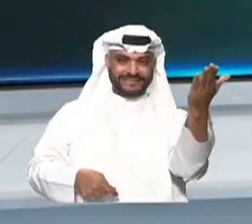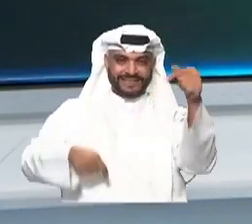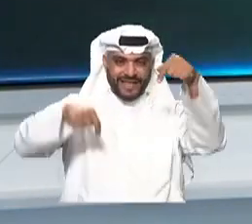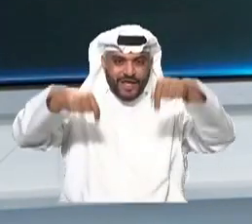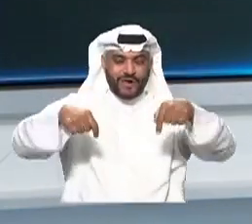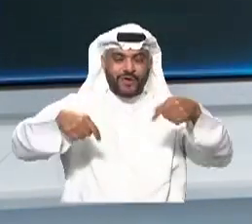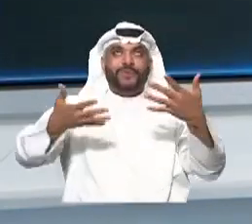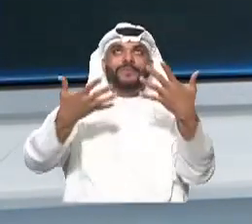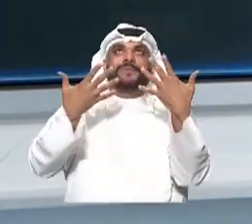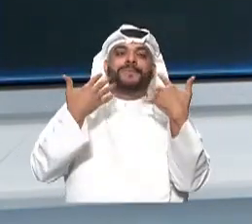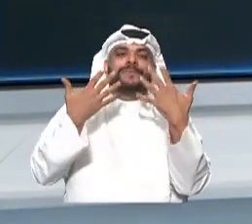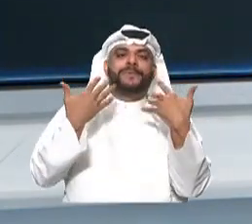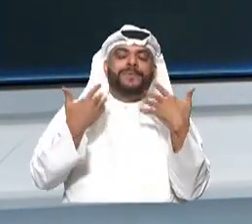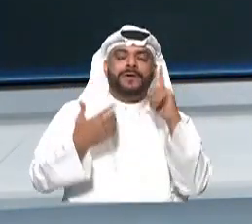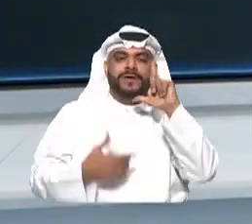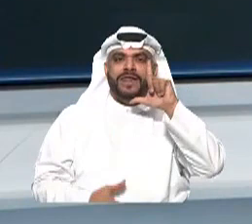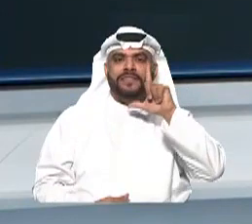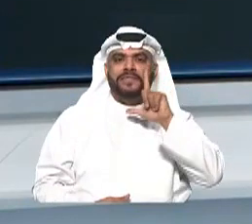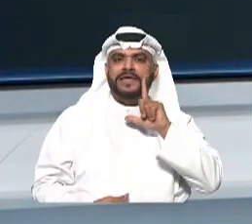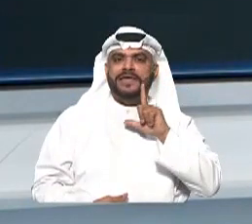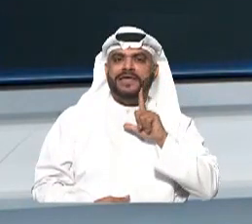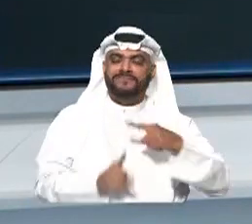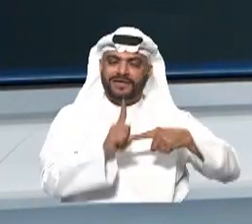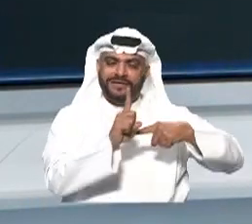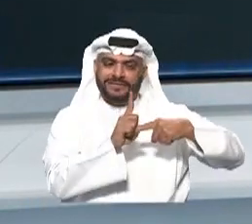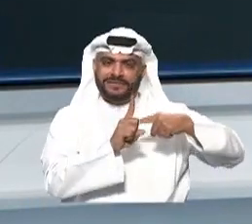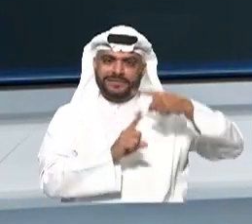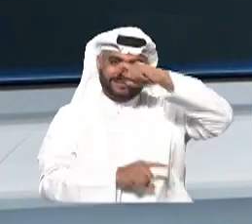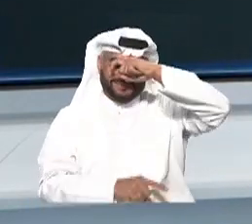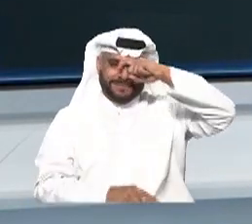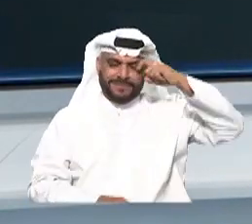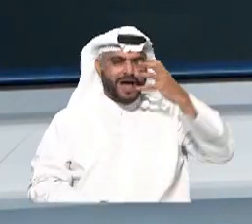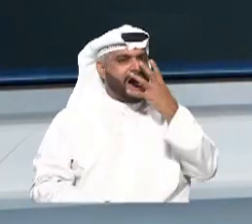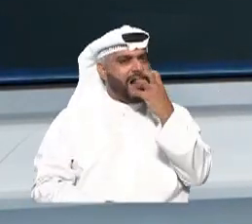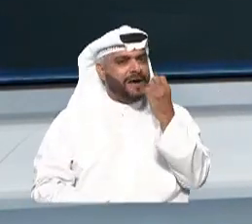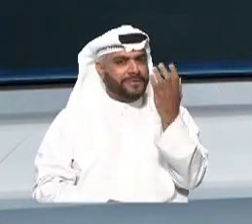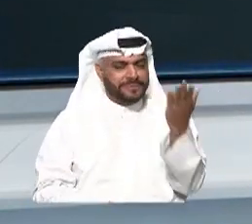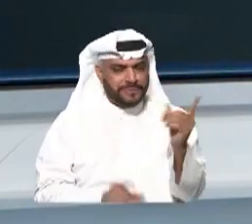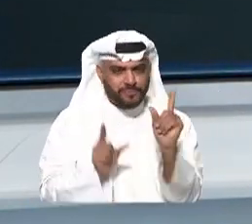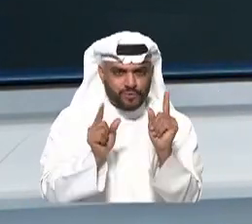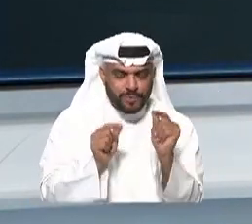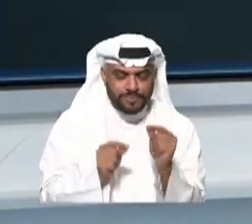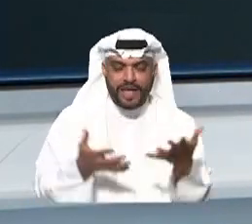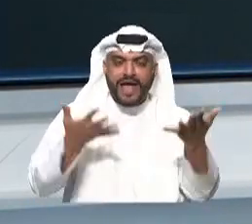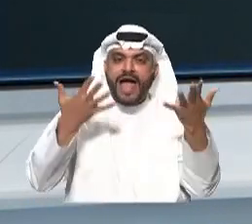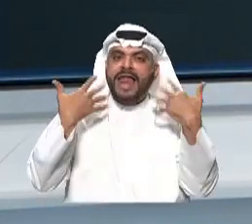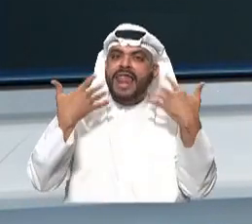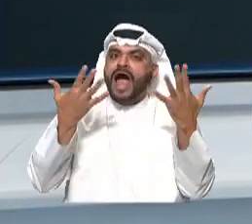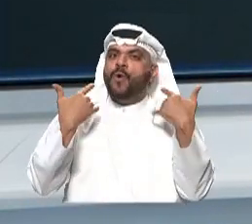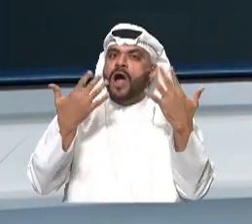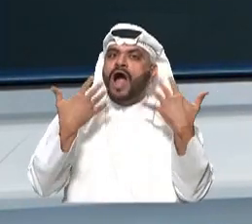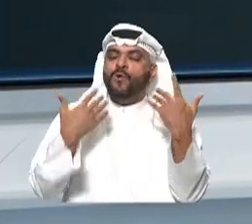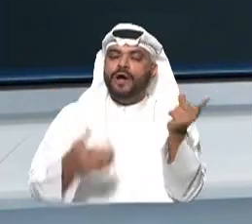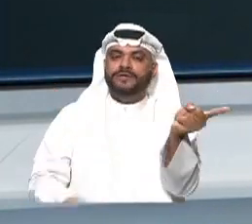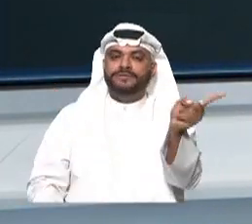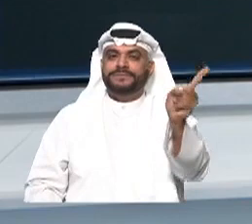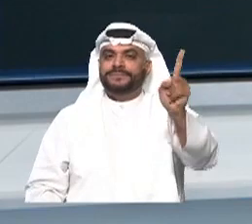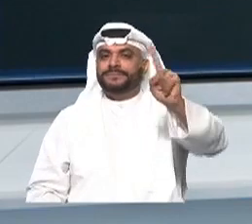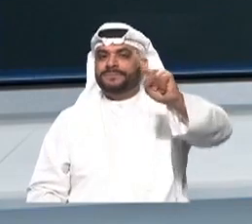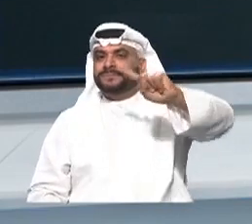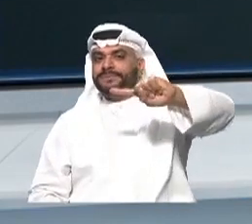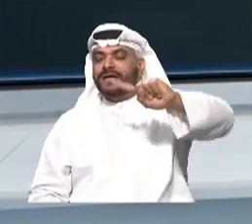اليوم معتدلة والرياح متقلبة الاتجاه خفيفة السرعة، سرعتها 28 كيلومتر في الساعة. درجة